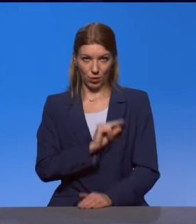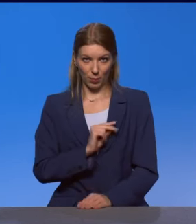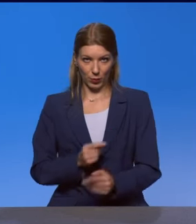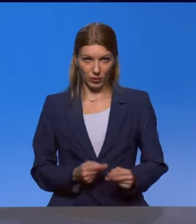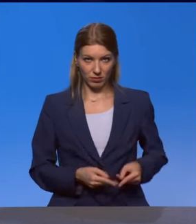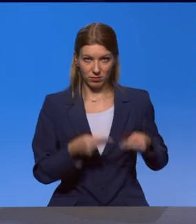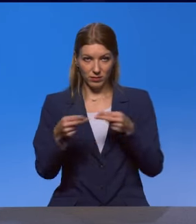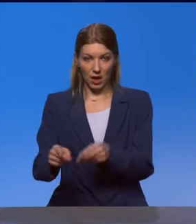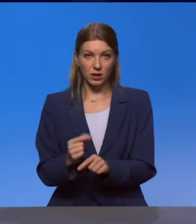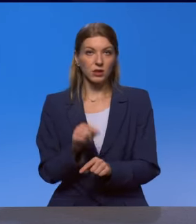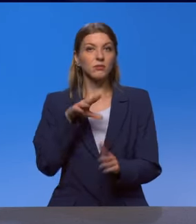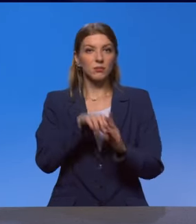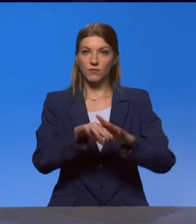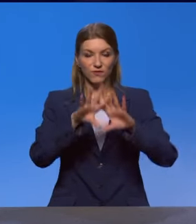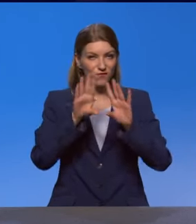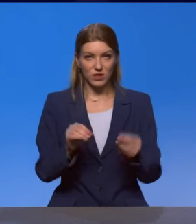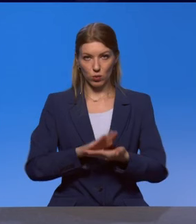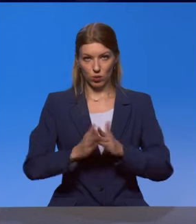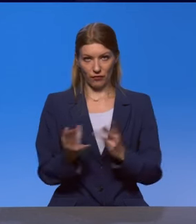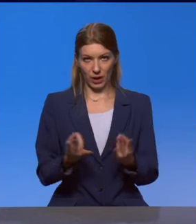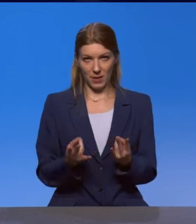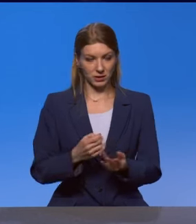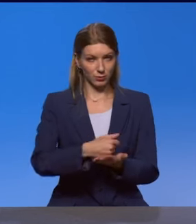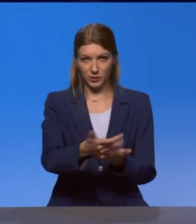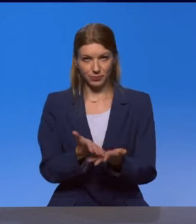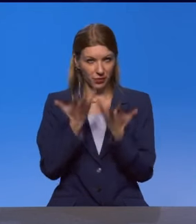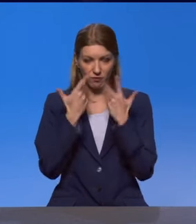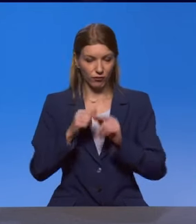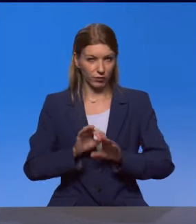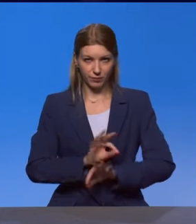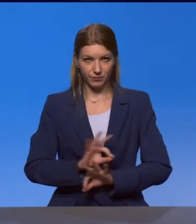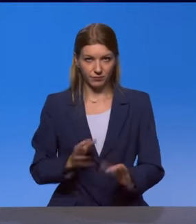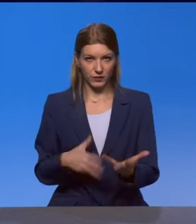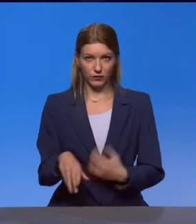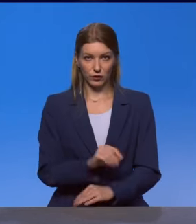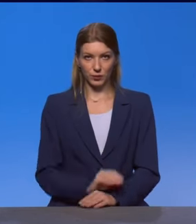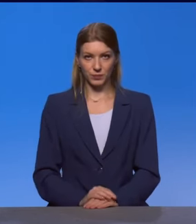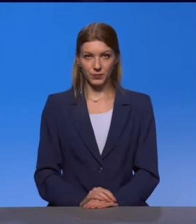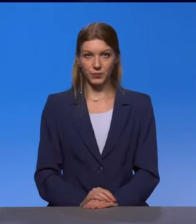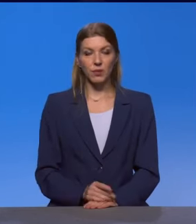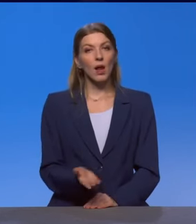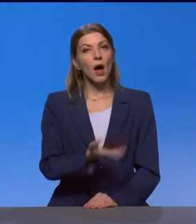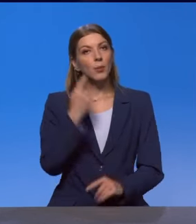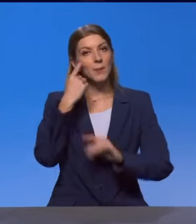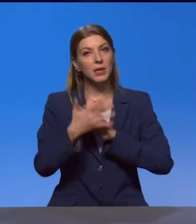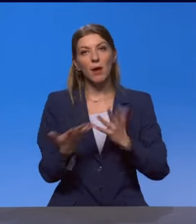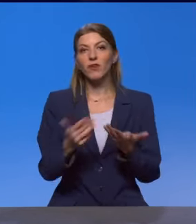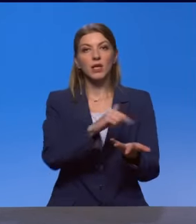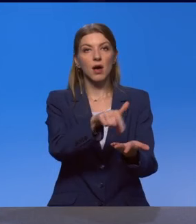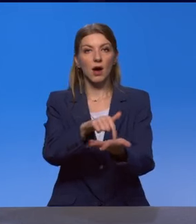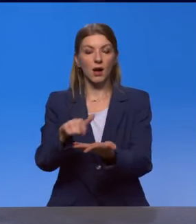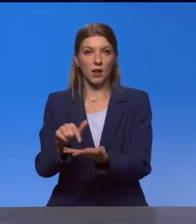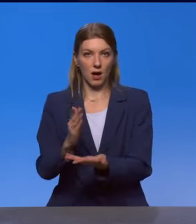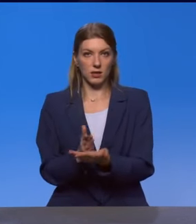все необходимые условия. Михаил Анатольевич, понимаем сейчас, в каких городах прежде всего есть большой спрос